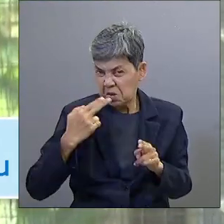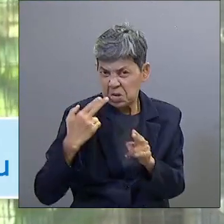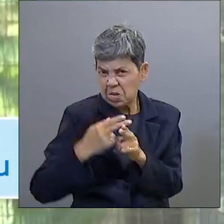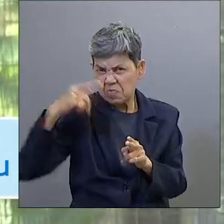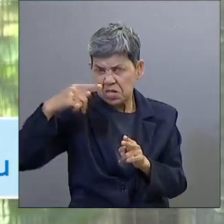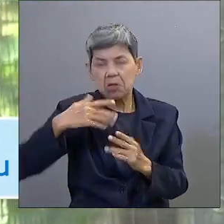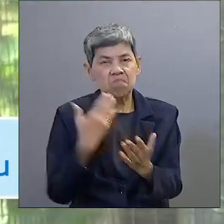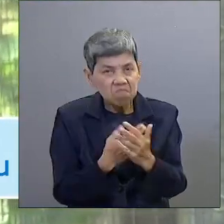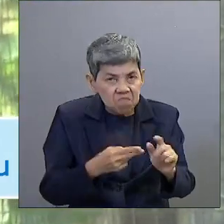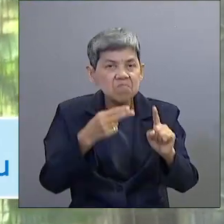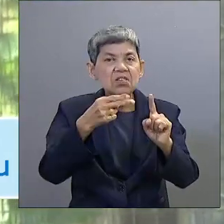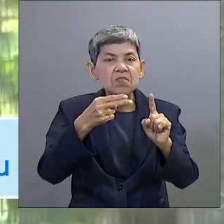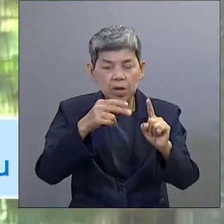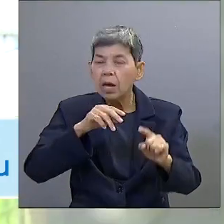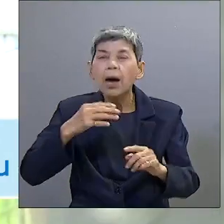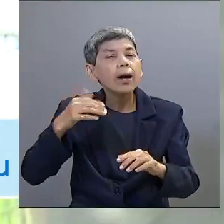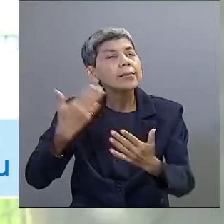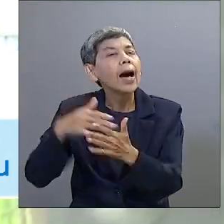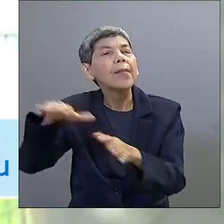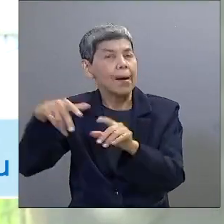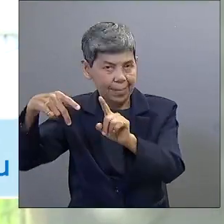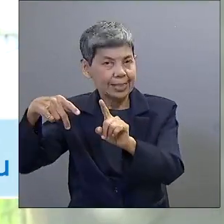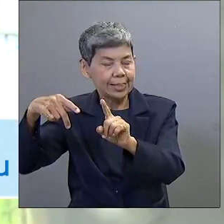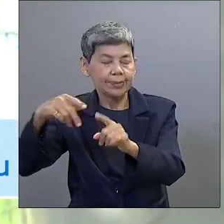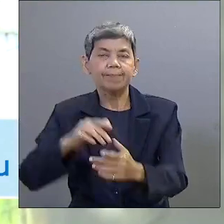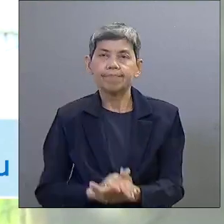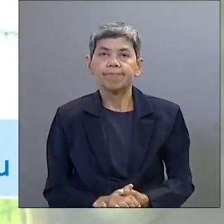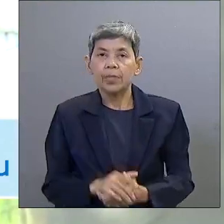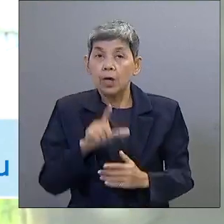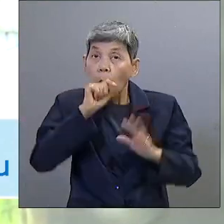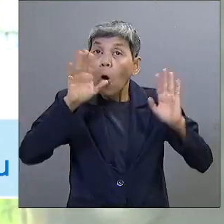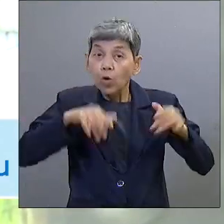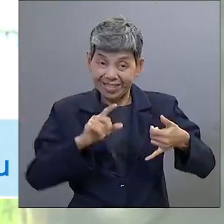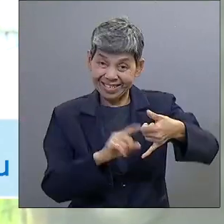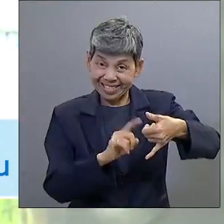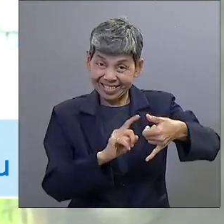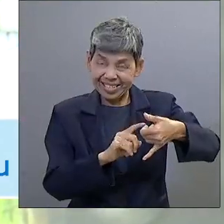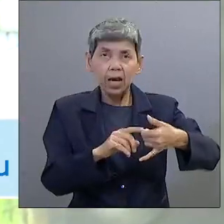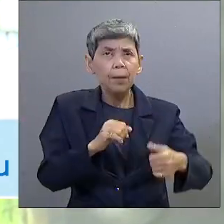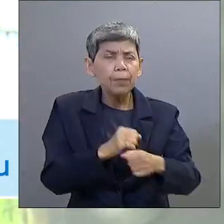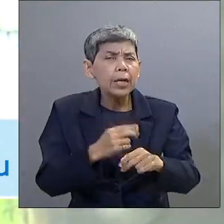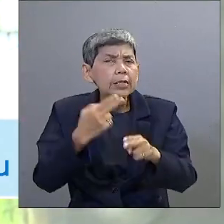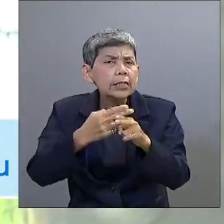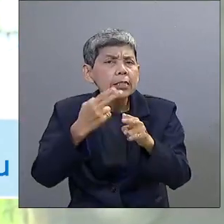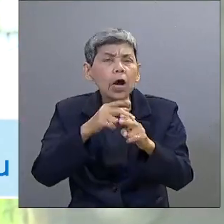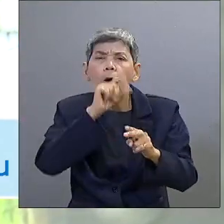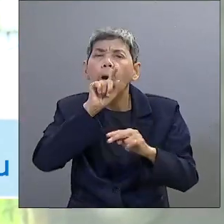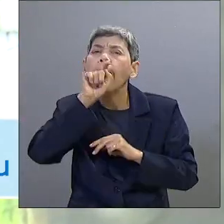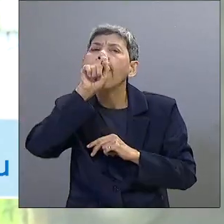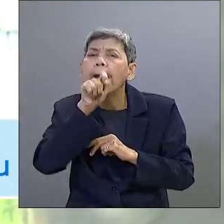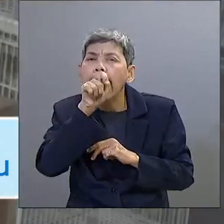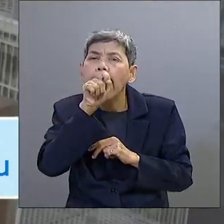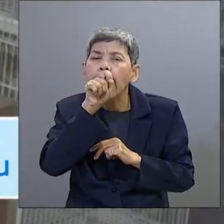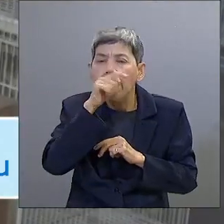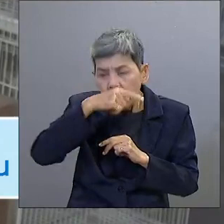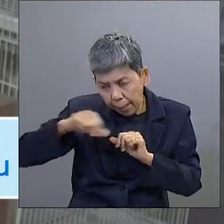เป็นหมื่นแต่ทั่วไปนี่คือตัวละพัน ใช่นกเลิฟเบิร์ดเนี่ยแหละค่ะคุณผู้ชมก็คือเป็นอีกสายพันธุ์นึงของนกแก้วที่แยกออกม